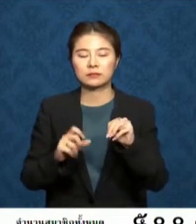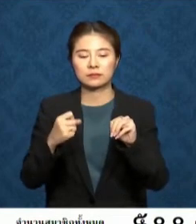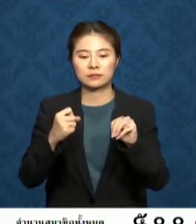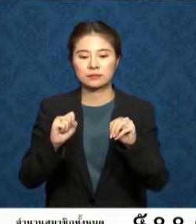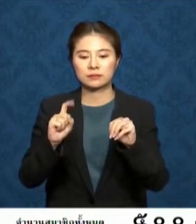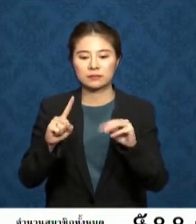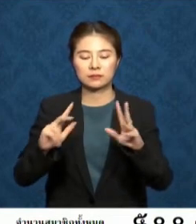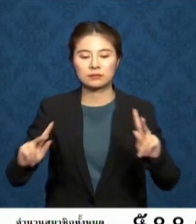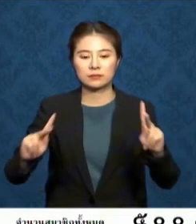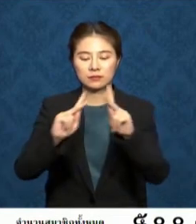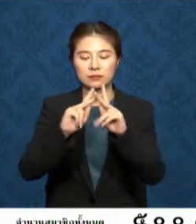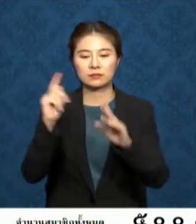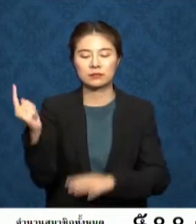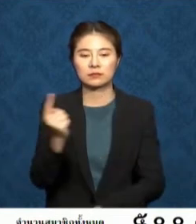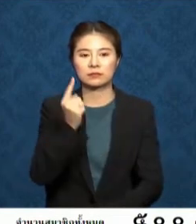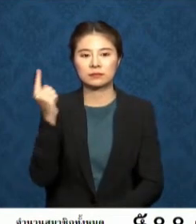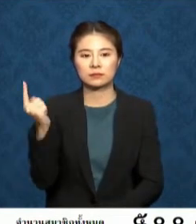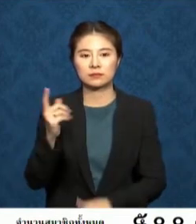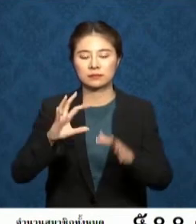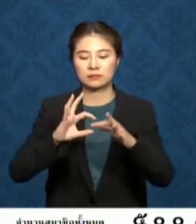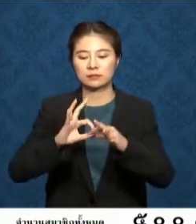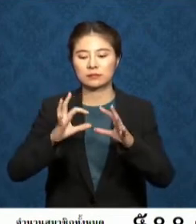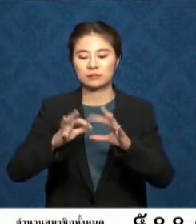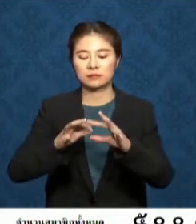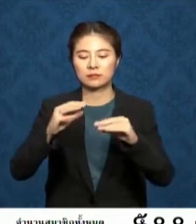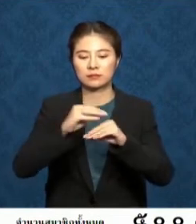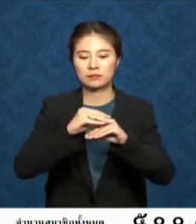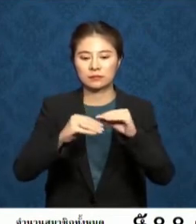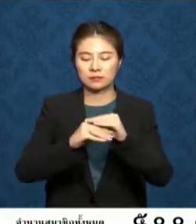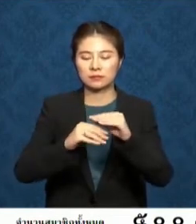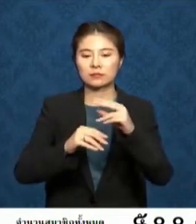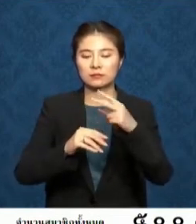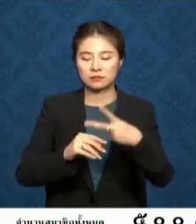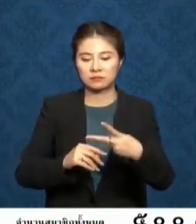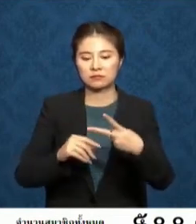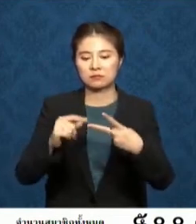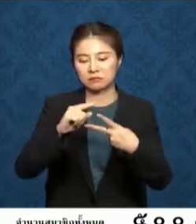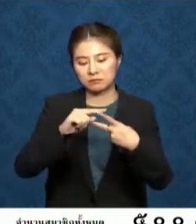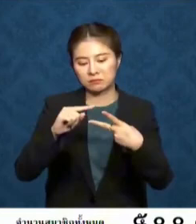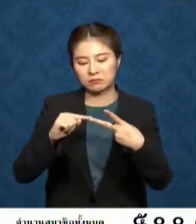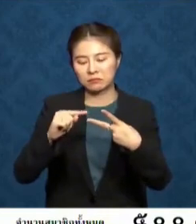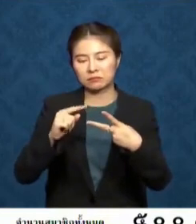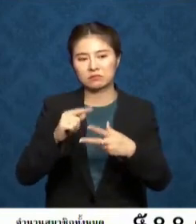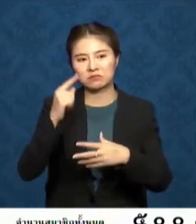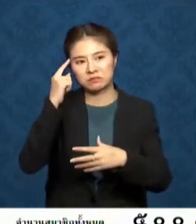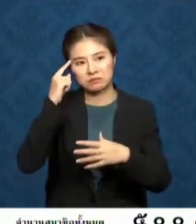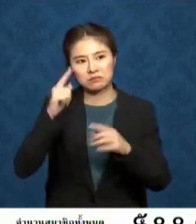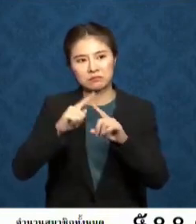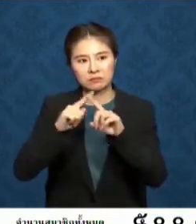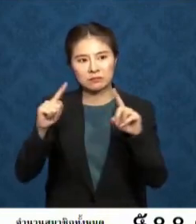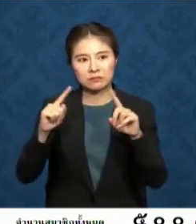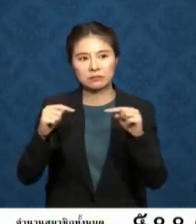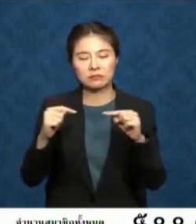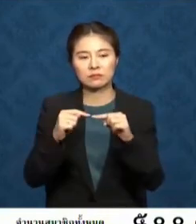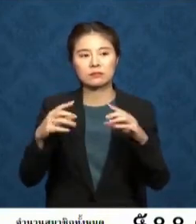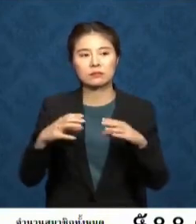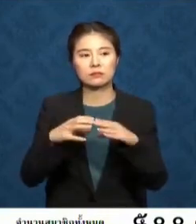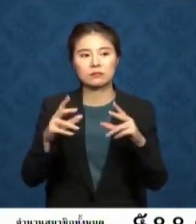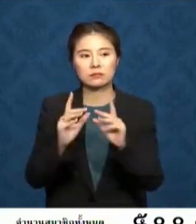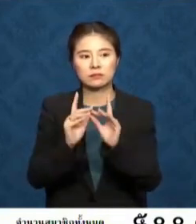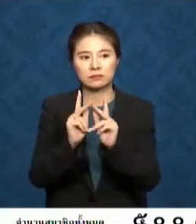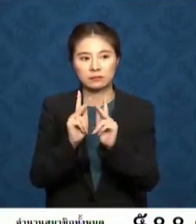ของกระทรวงท่องเที่ยวและกีฬานะครับมีอยู่2โครงการที่ผมเห็นแย้งกับทางมติของกรรมาธิการนะ